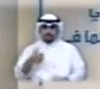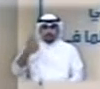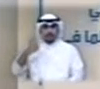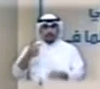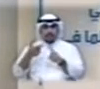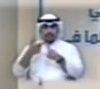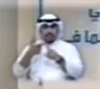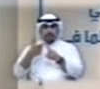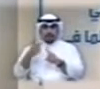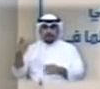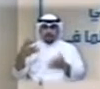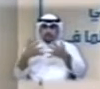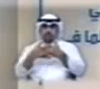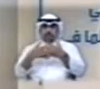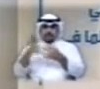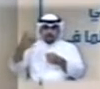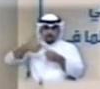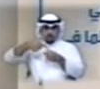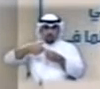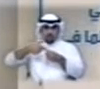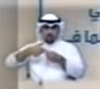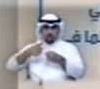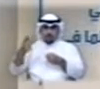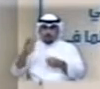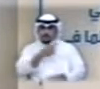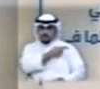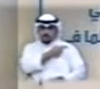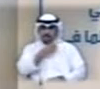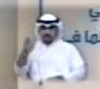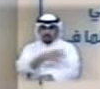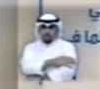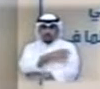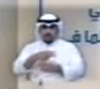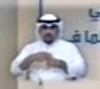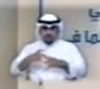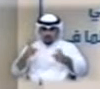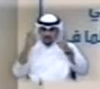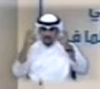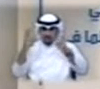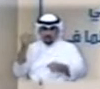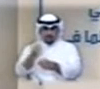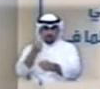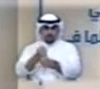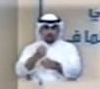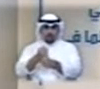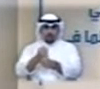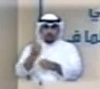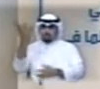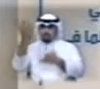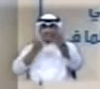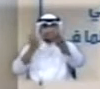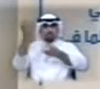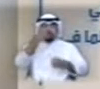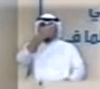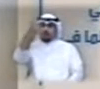الكويتية باتخاذ الإجراءات الكفيلة لتوفير العمالة الضرورية لتسيير العمل في مرافقها وتشغيل